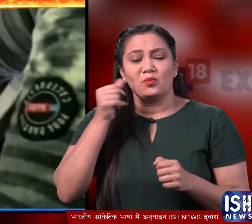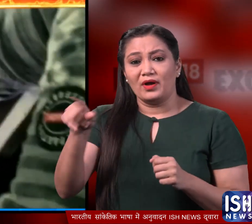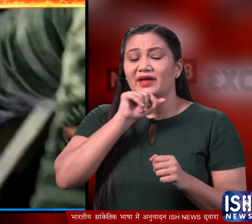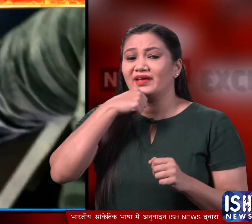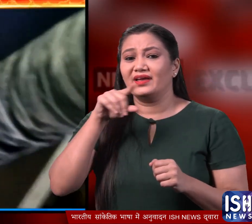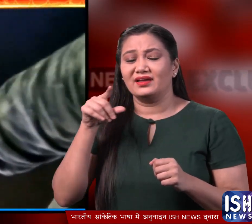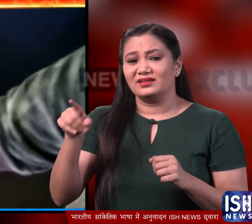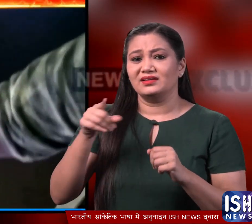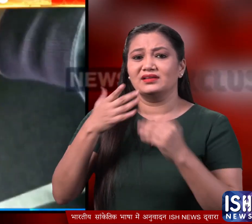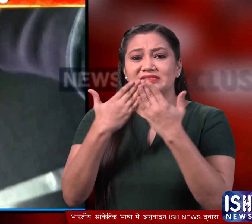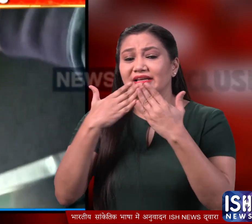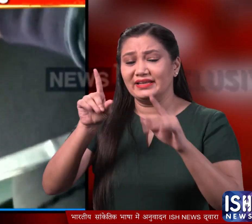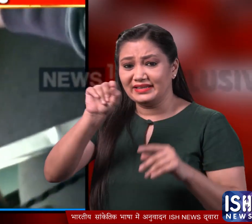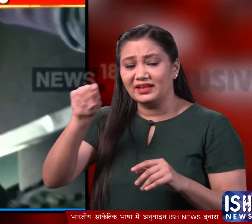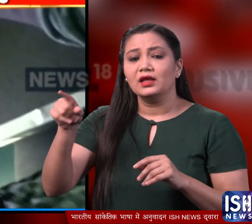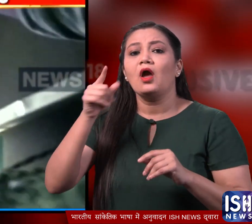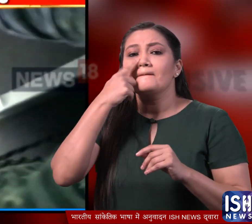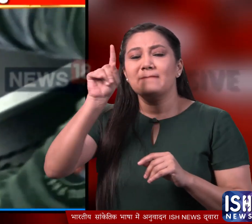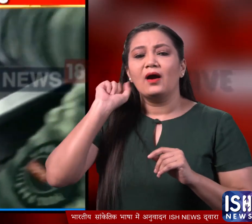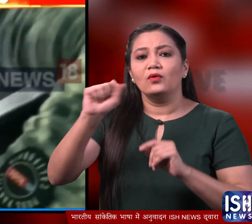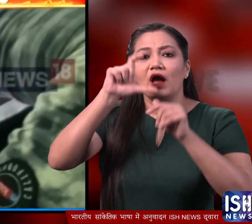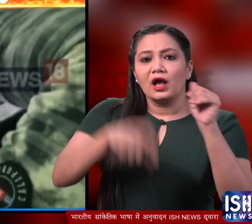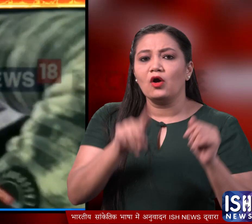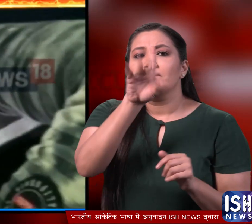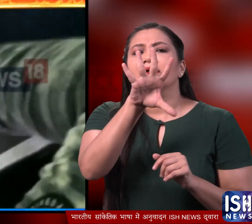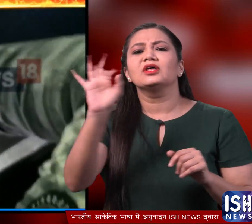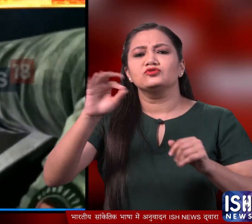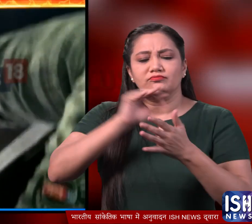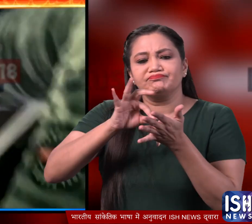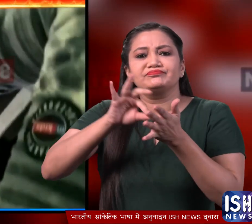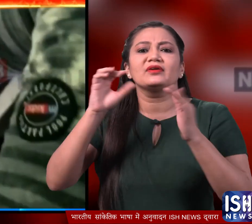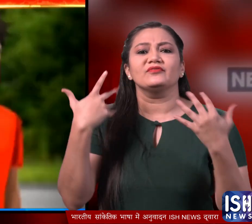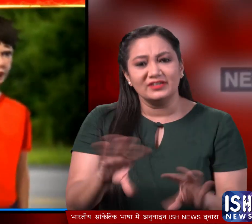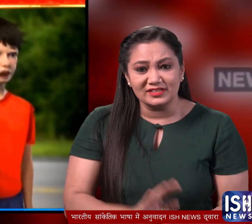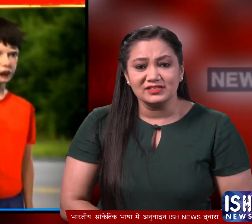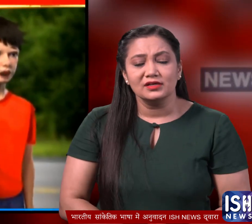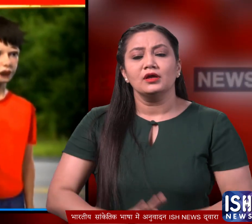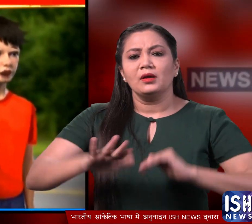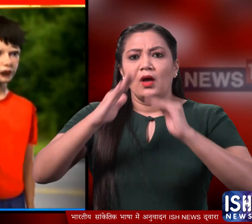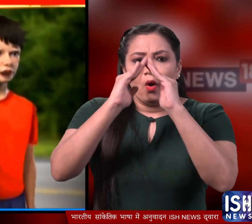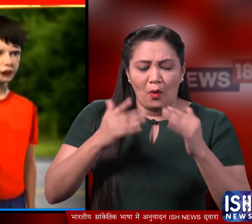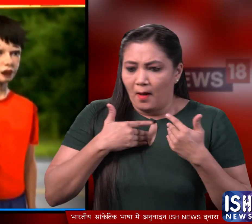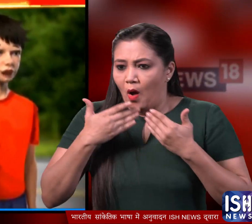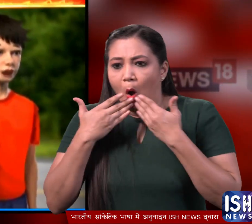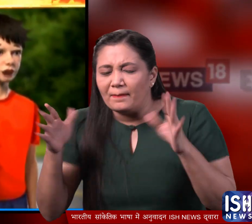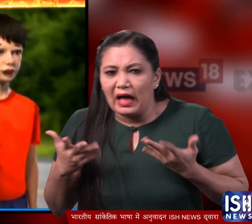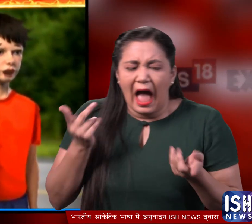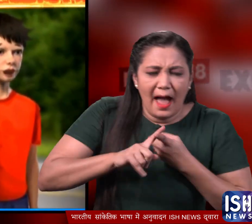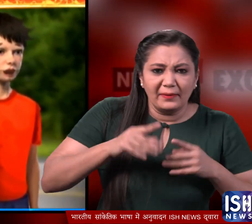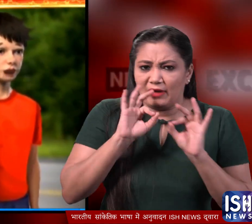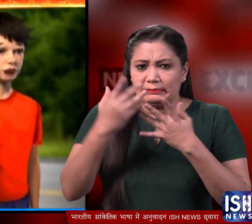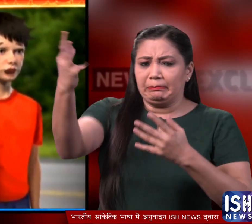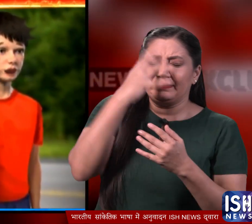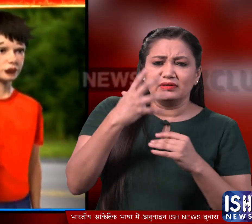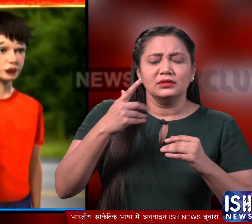دسویں میں پڑھنے والے چھاتر نے اپنی ماں کے اکاؤنٹ سے بینا بتائے پندرہ سو روپے کا ریچارج کروا لیا لیکن جب اسے گھر میں پول کھلنے کا ڈر